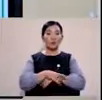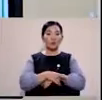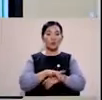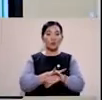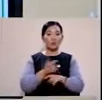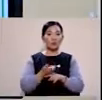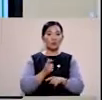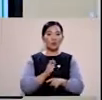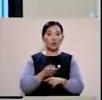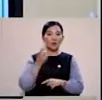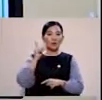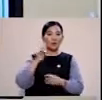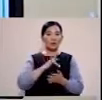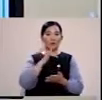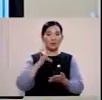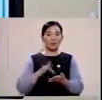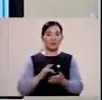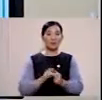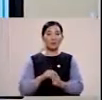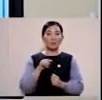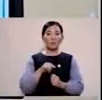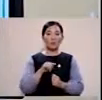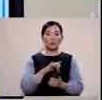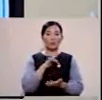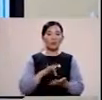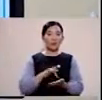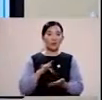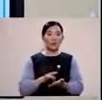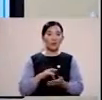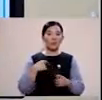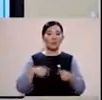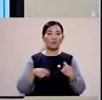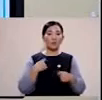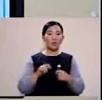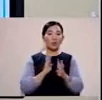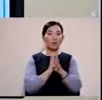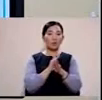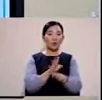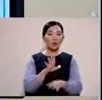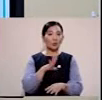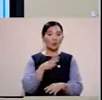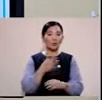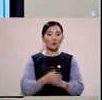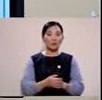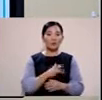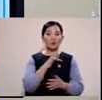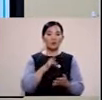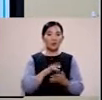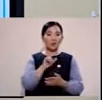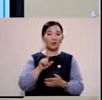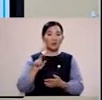Toshkent juda qadimiy shahar. Bu shahardan savdo karvonlari o'tgan.